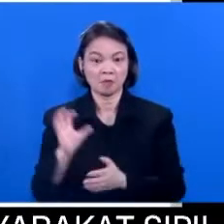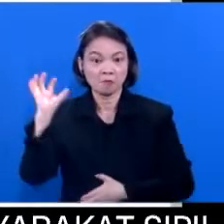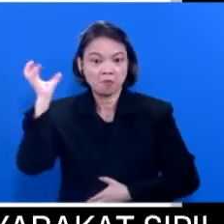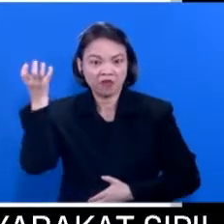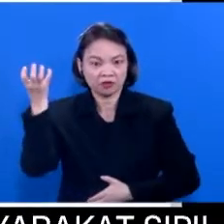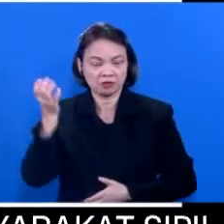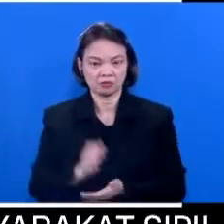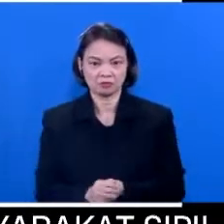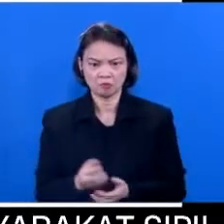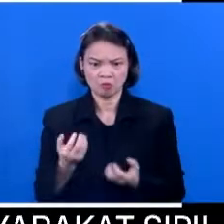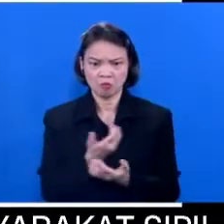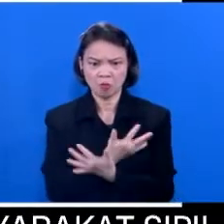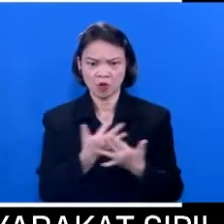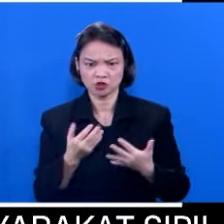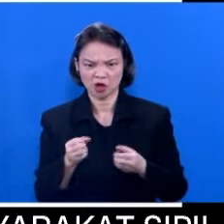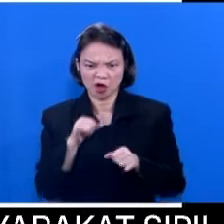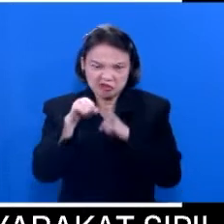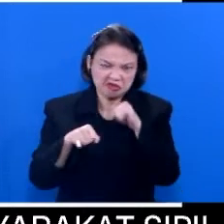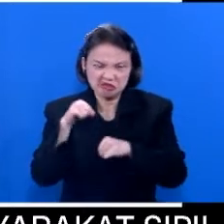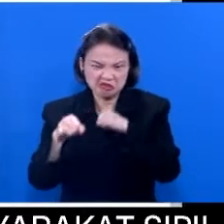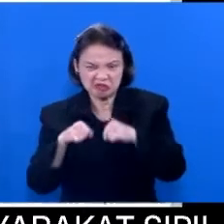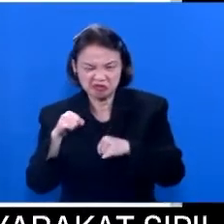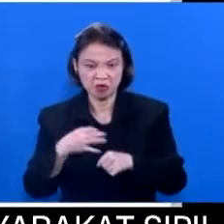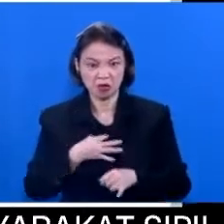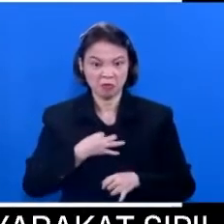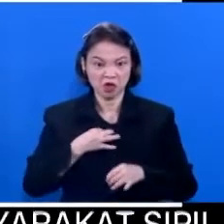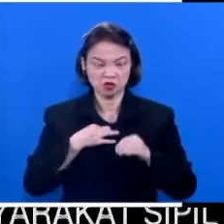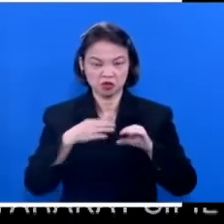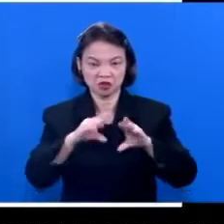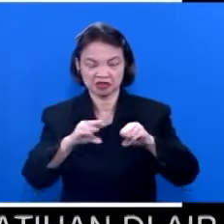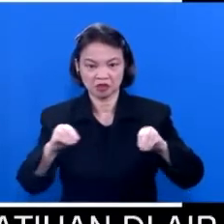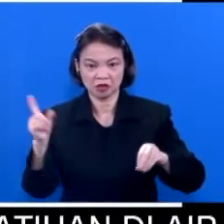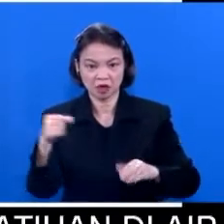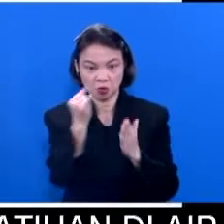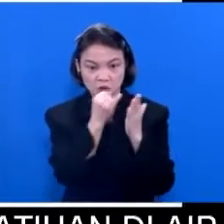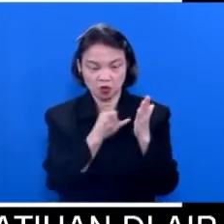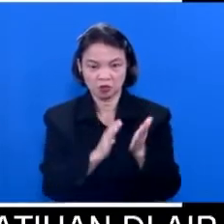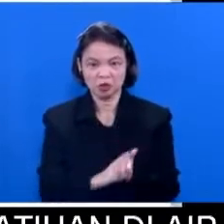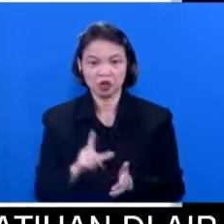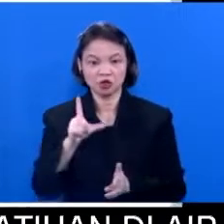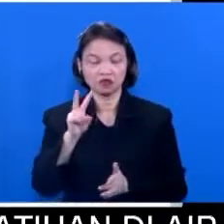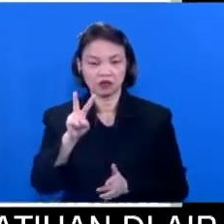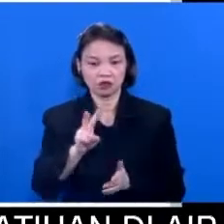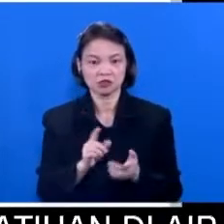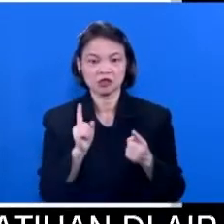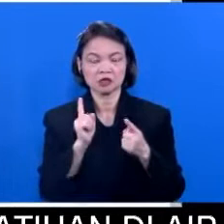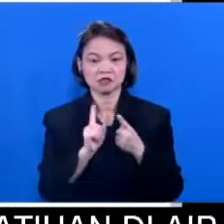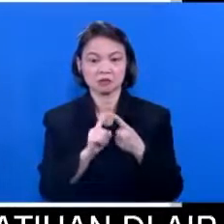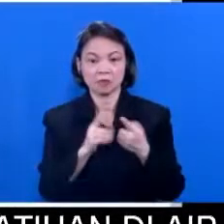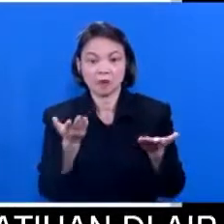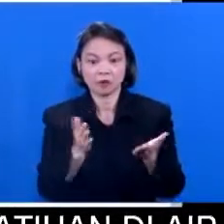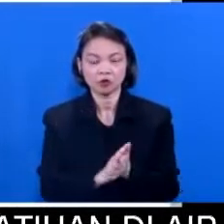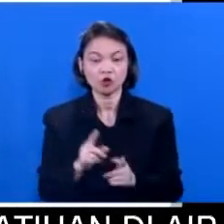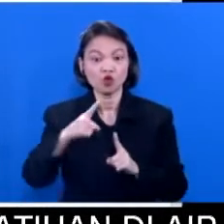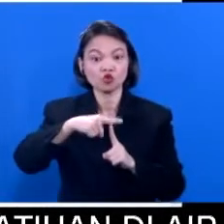cibiran masyarakat setelah muncul kabar tentang pengadaan baju dinas dari desainer ternama seperti Louis Vuitton hingga Thomas Crown.